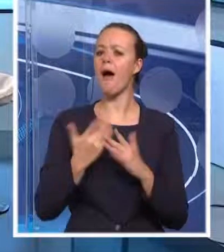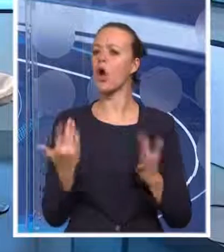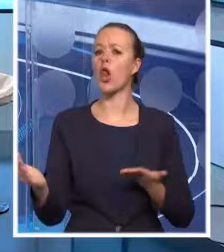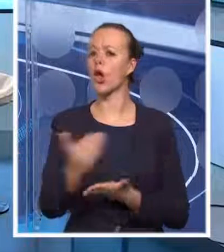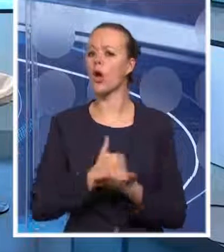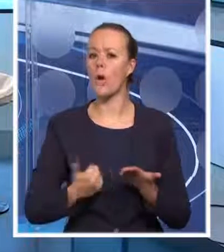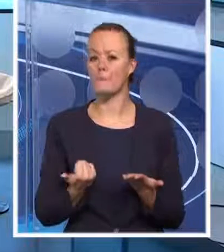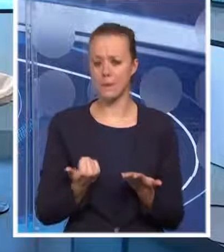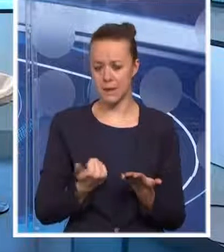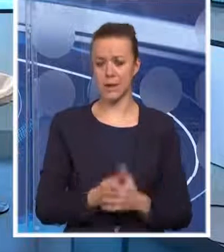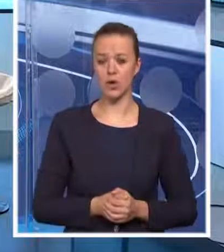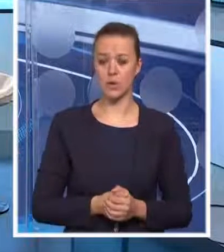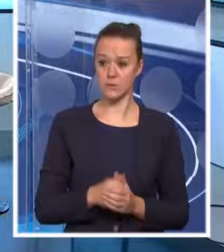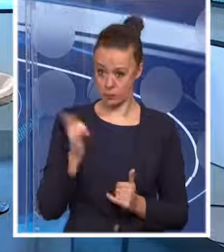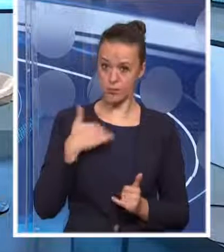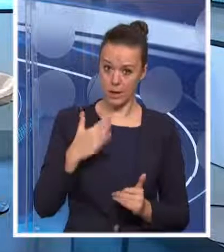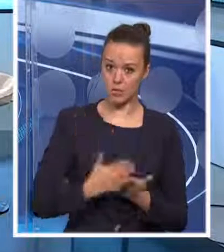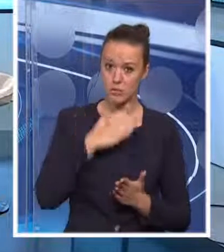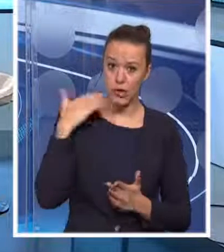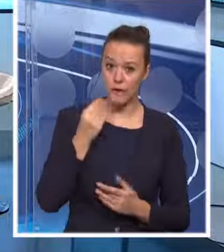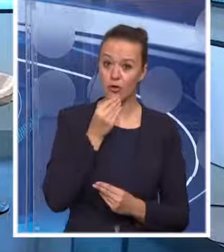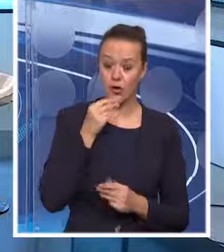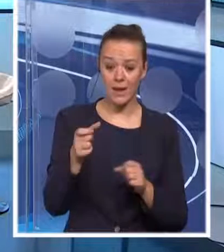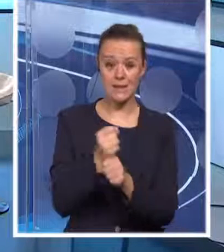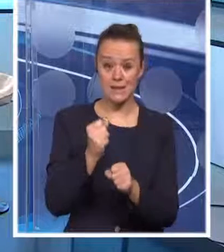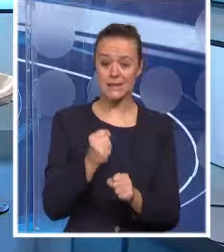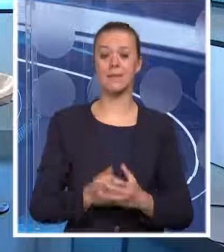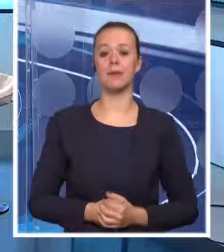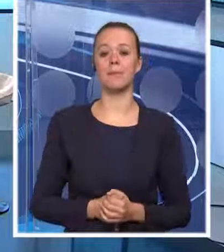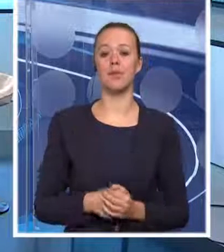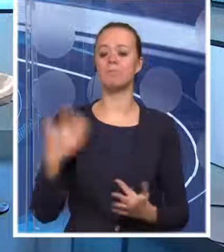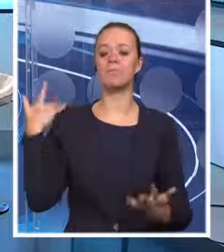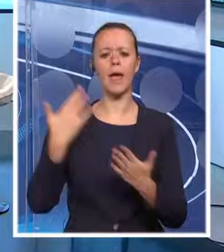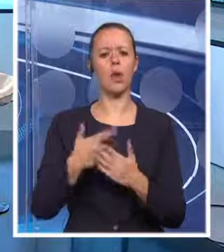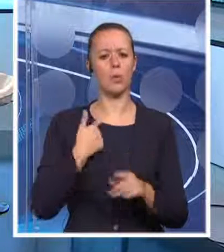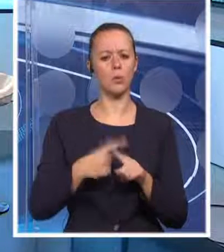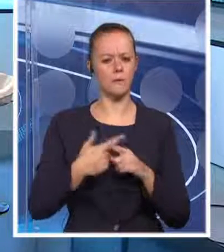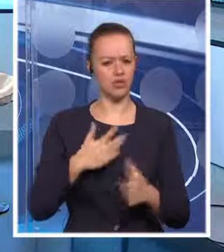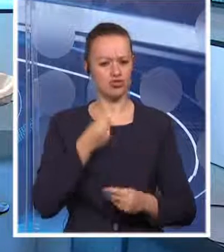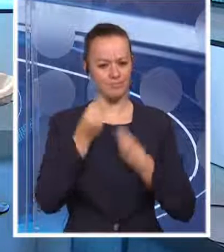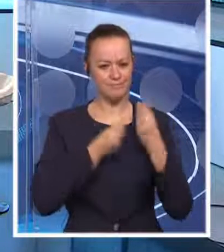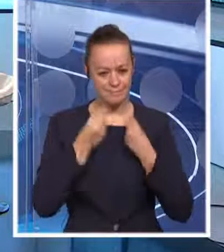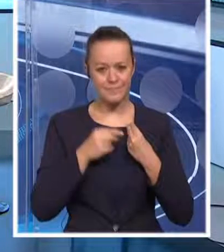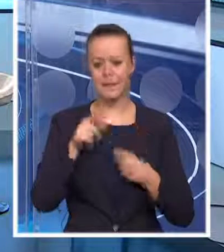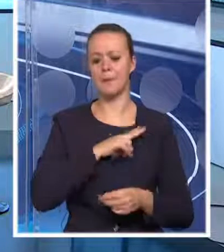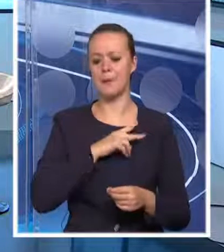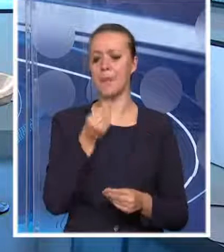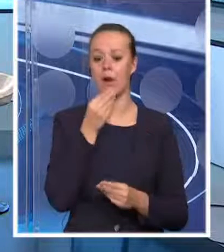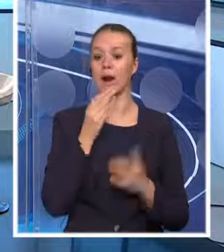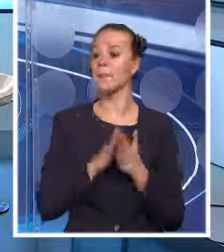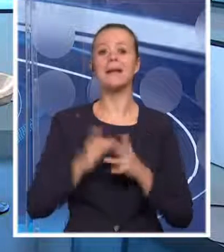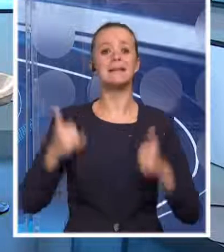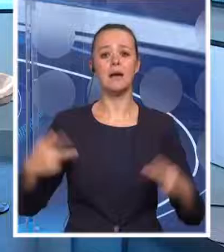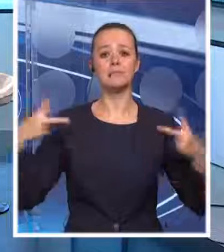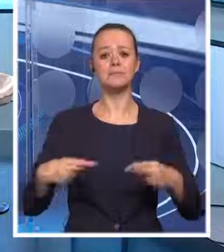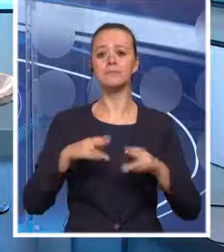kakvi su bili? Hoćemo li imati hrane za zimu? Pa ja sam nekoliko puta rekao da mi imamo u ovom trenutku hrane za naredne dve godine. Šta god se desi